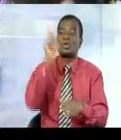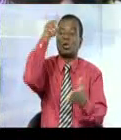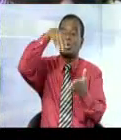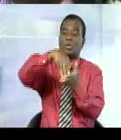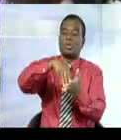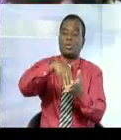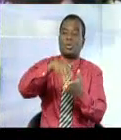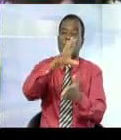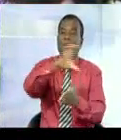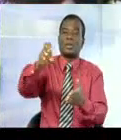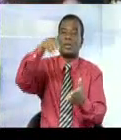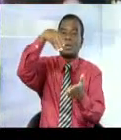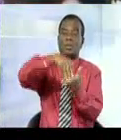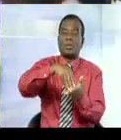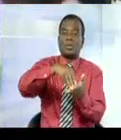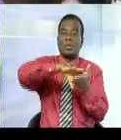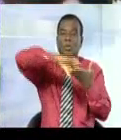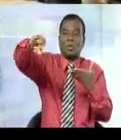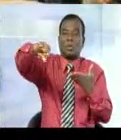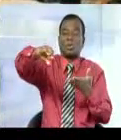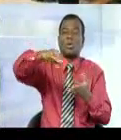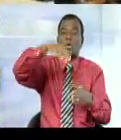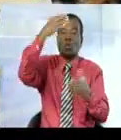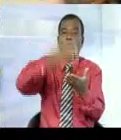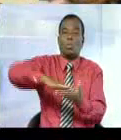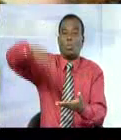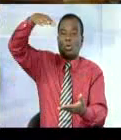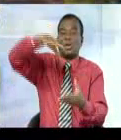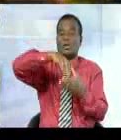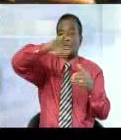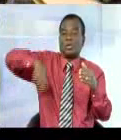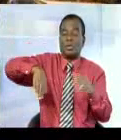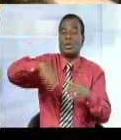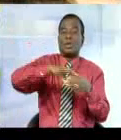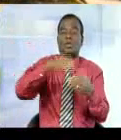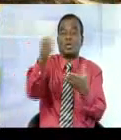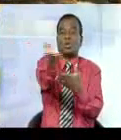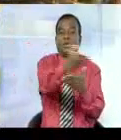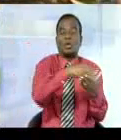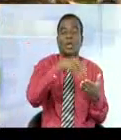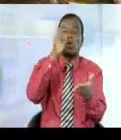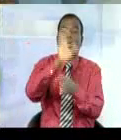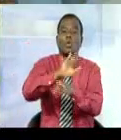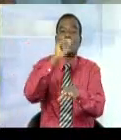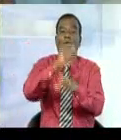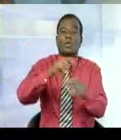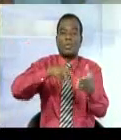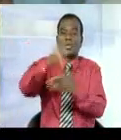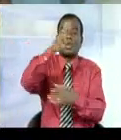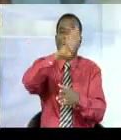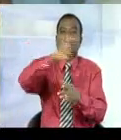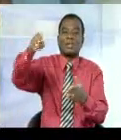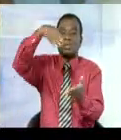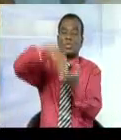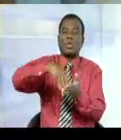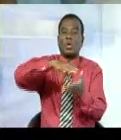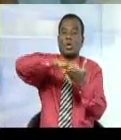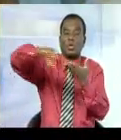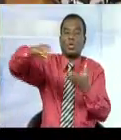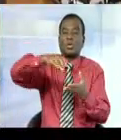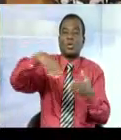1 500 000 dollars, montant de ses arriérés de cotisation, la Côte d'Ivoire doit payer désormais 400 000 dollars, l'équivalent